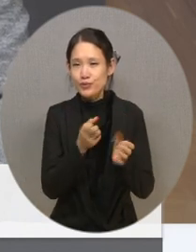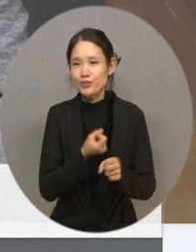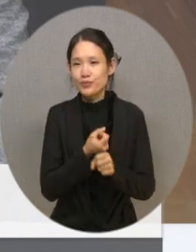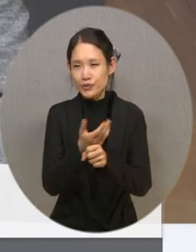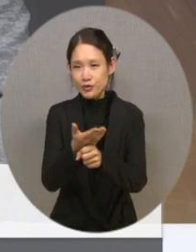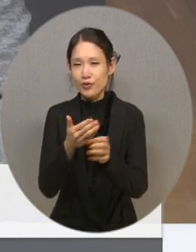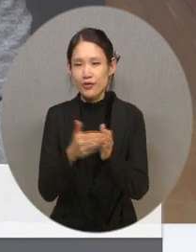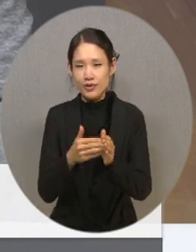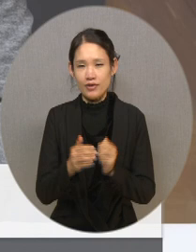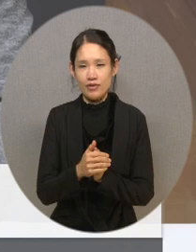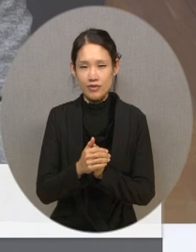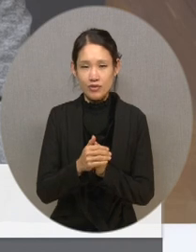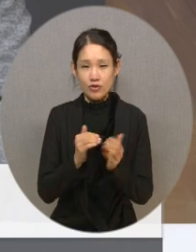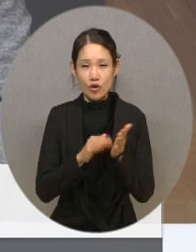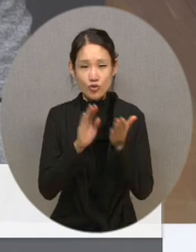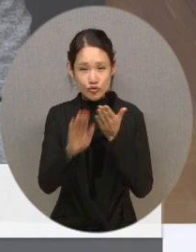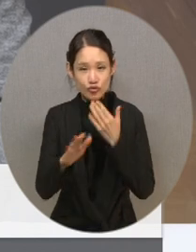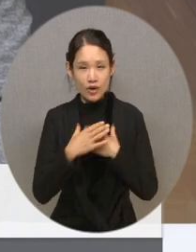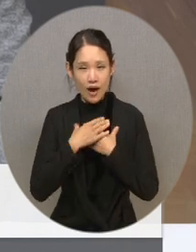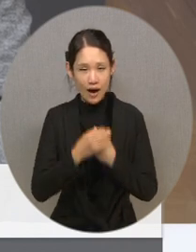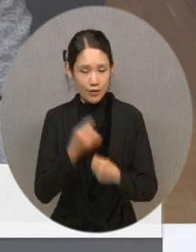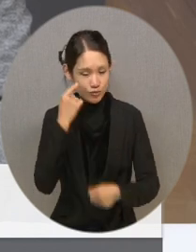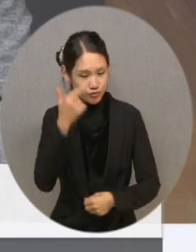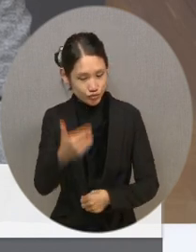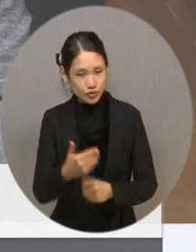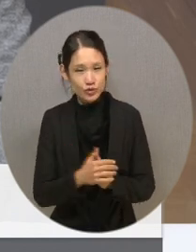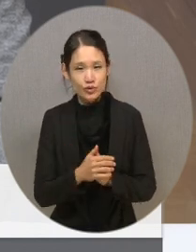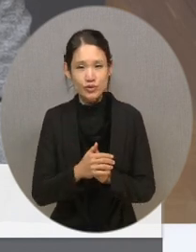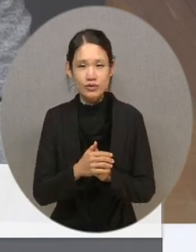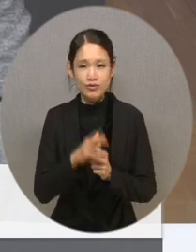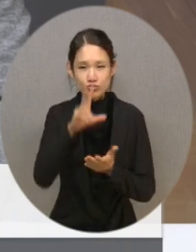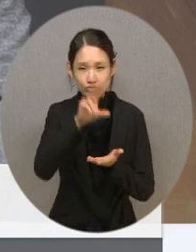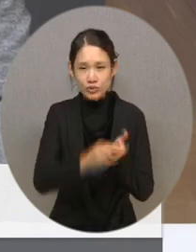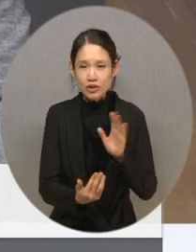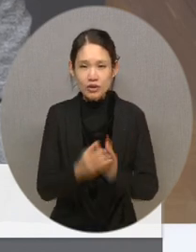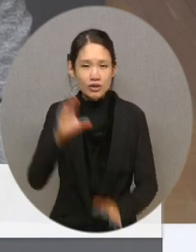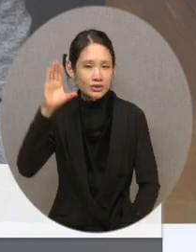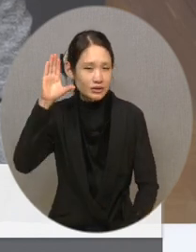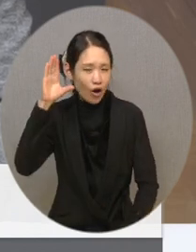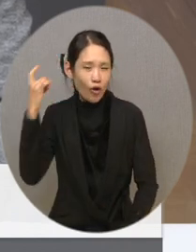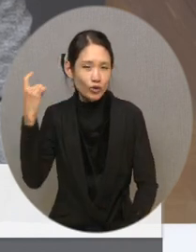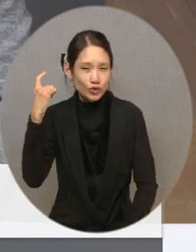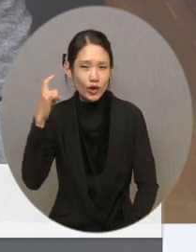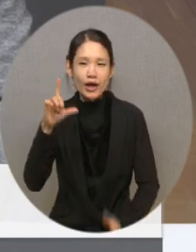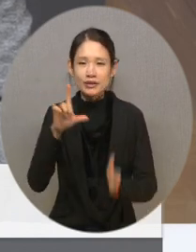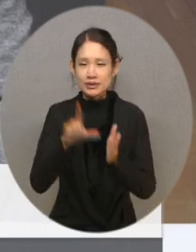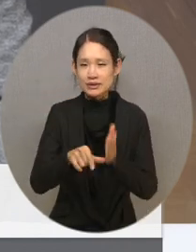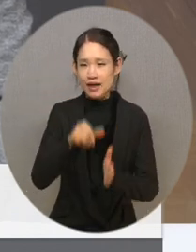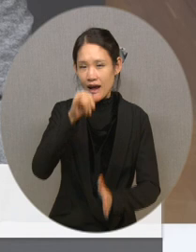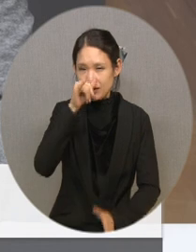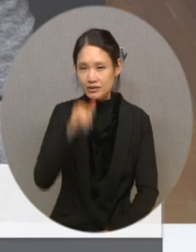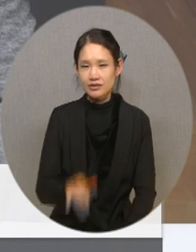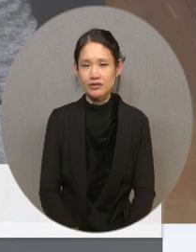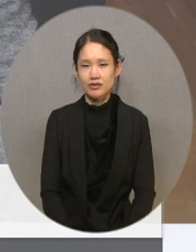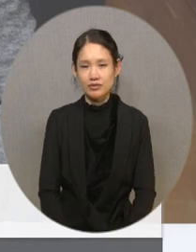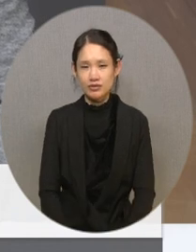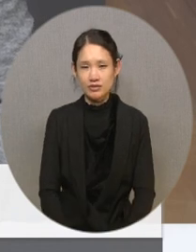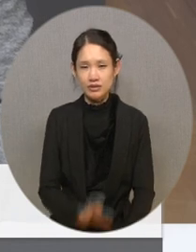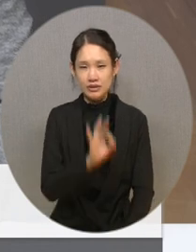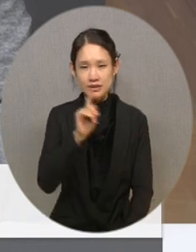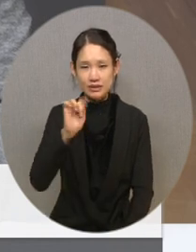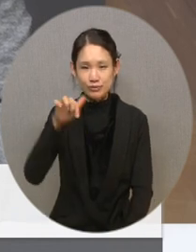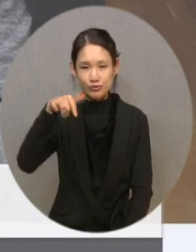이 물품을 전달한 후에는 안부를 묻고 애로사항을 청취하는 시간을 가졌습니다.